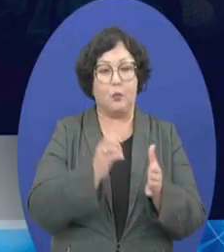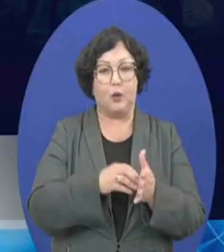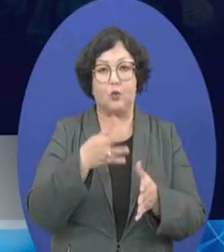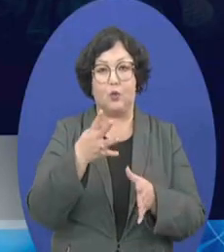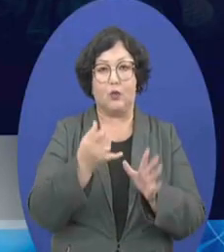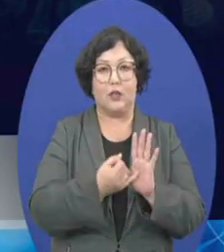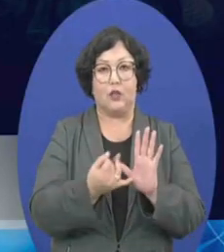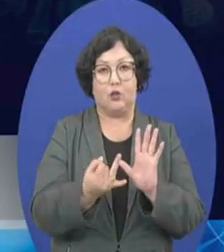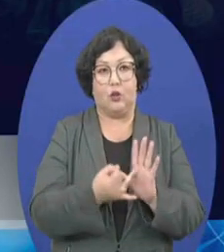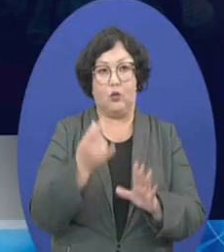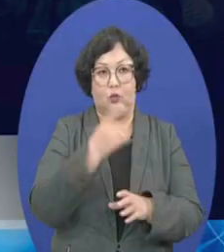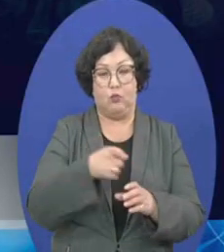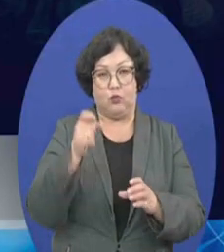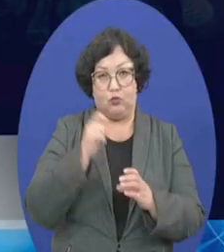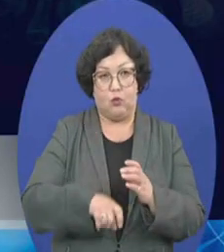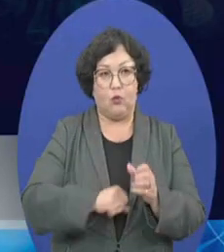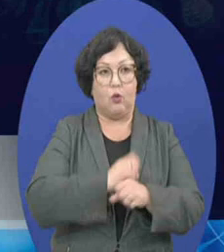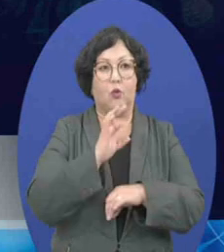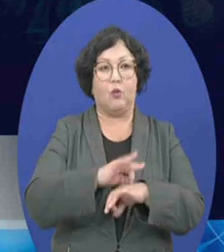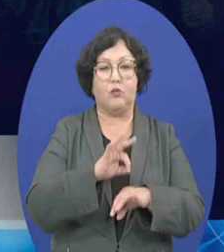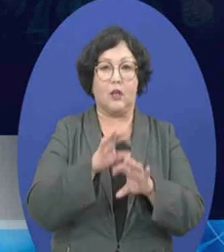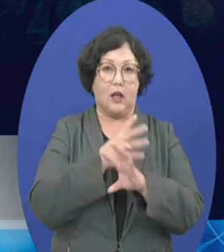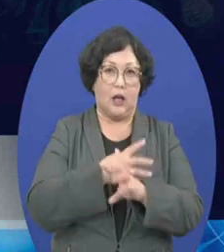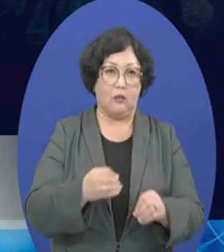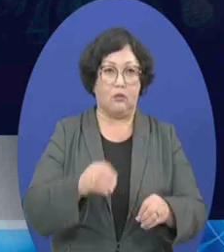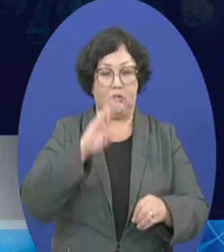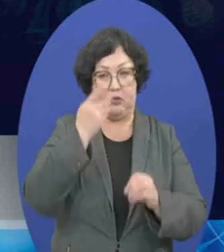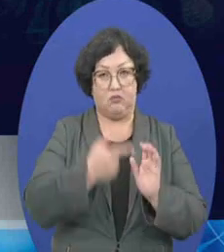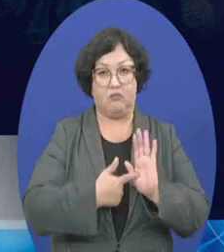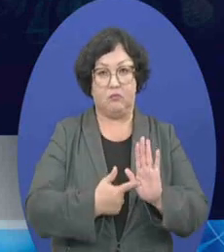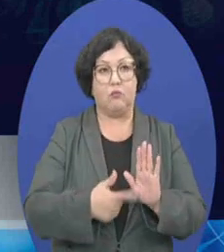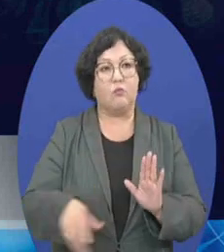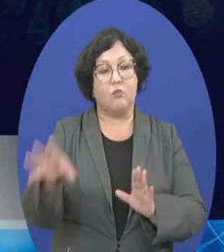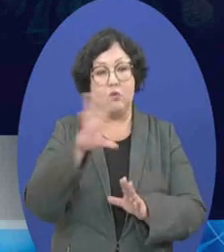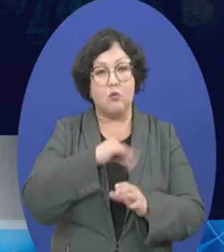2467 хүнээс коронавирусны халдвар илэрлээ. Ингэснээр нийт бүртгэгдсэн тохиолдол